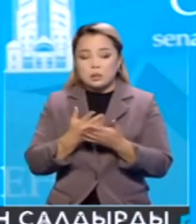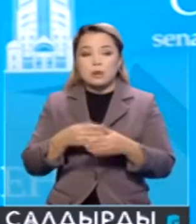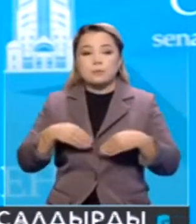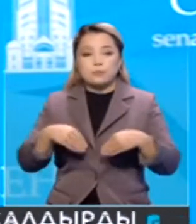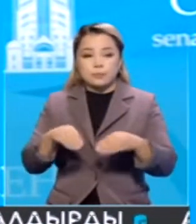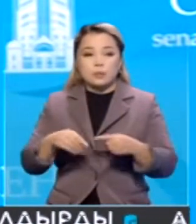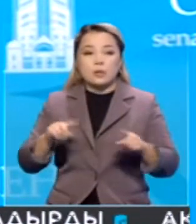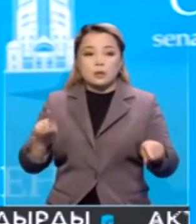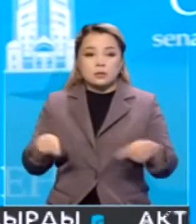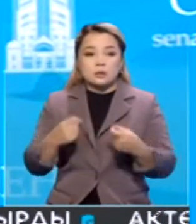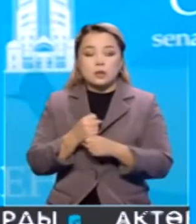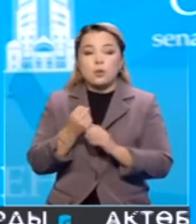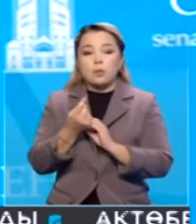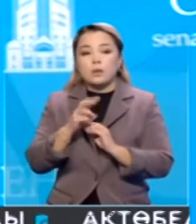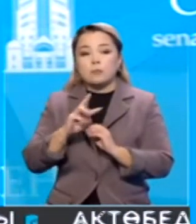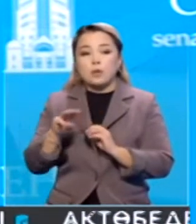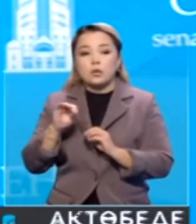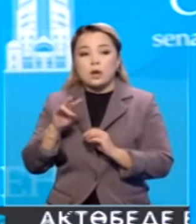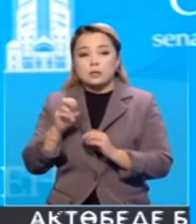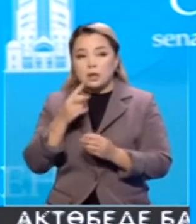бәрі жиналып,